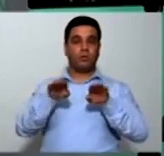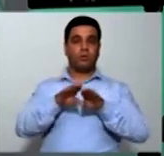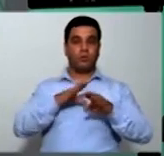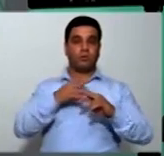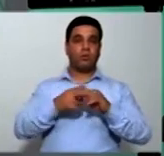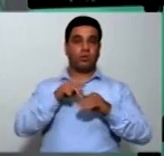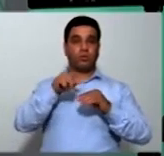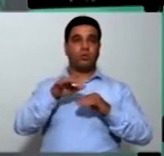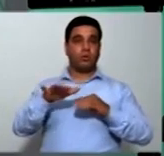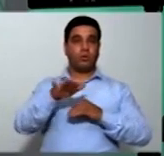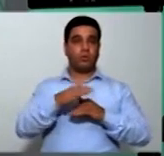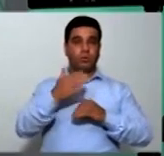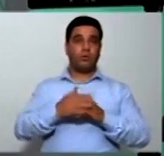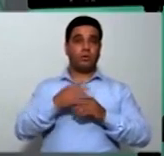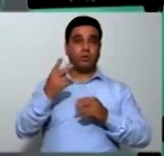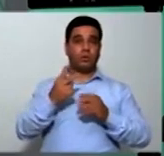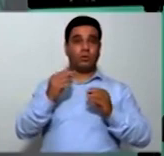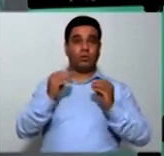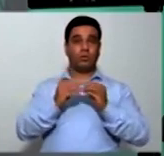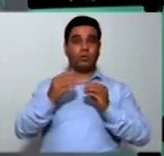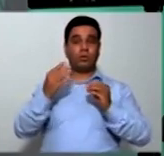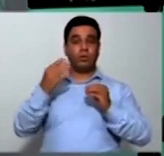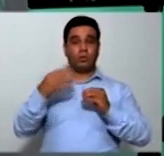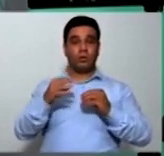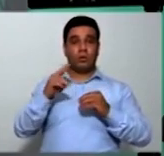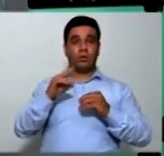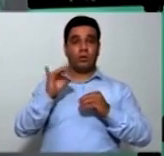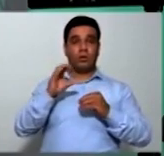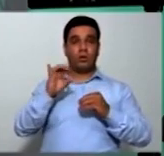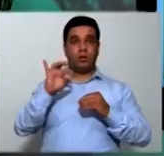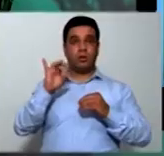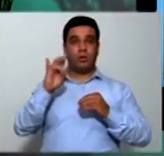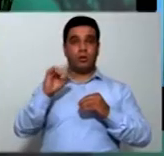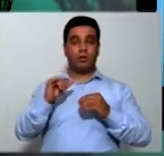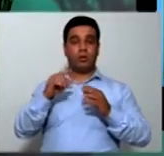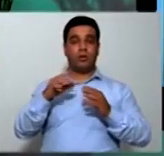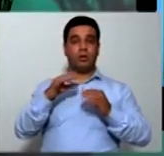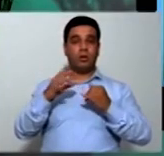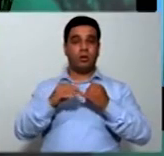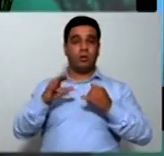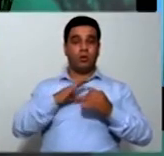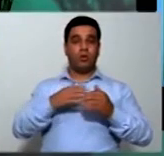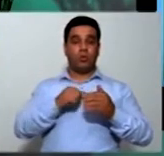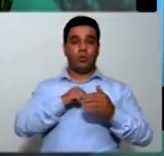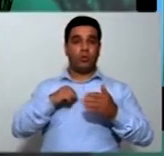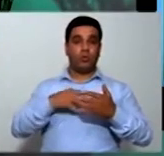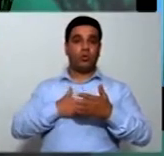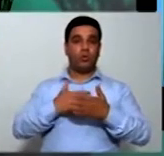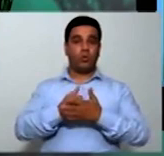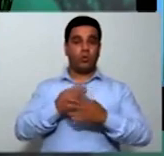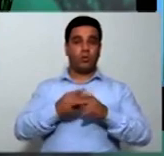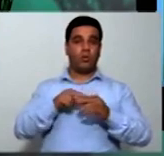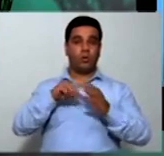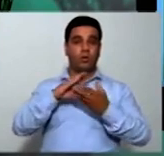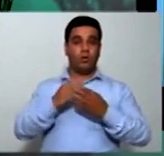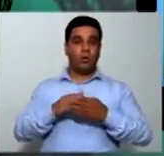hududni belgilaydi. Ikkinchisi esa 10-40 desyatinagacha yeri bo'lgan o'ziga to'q dehqon xo'jaliklari hisoblangan